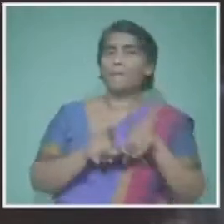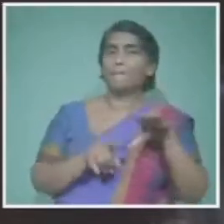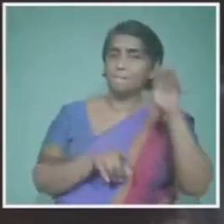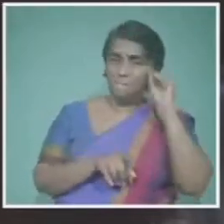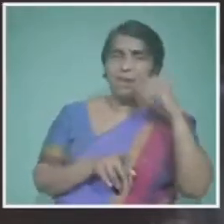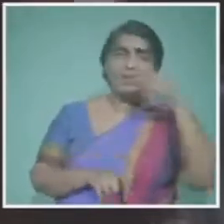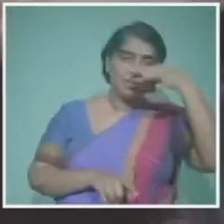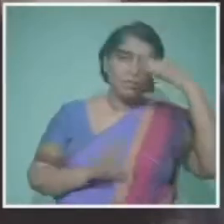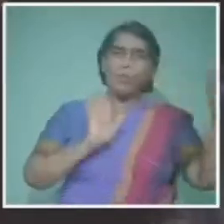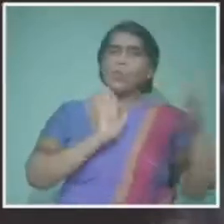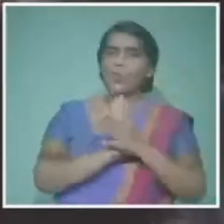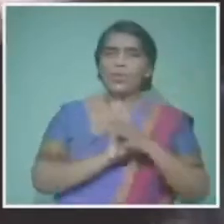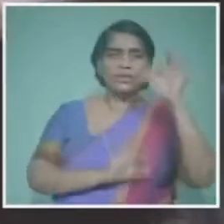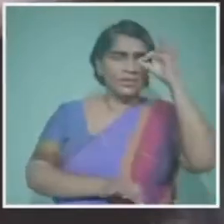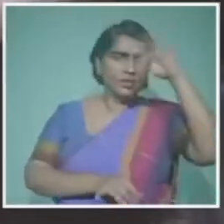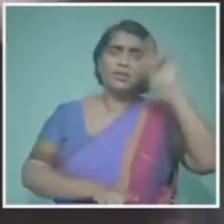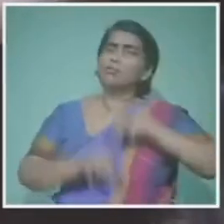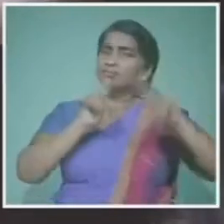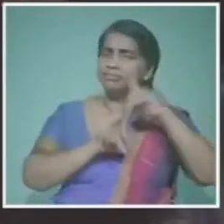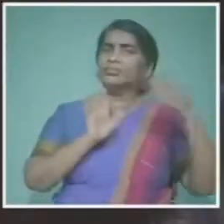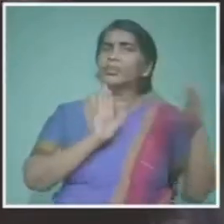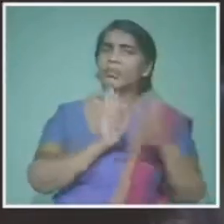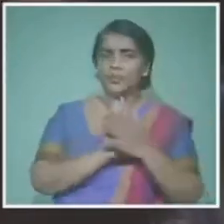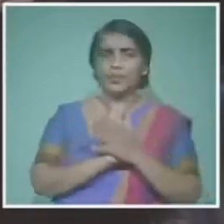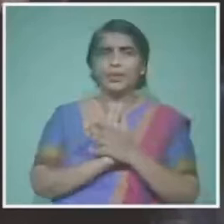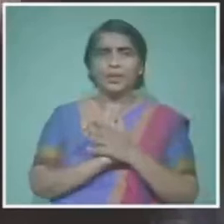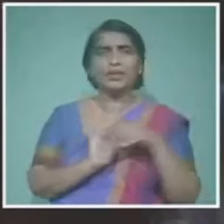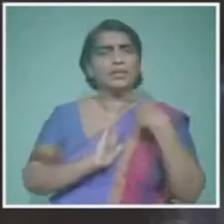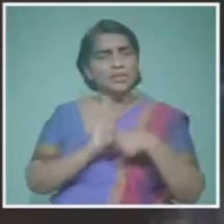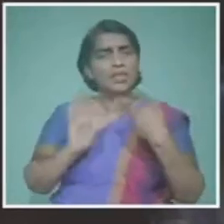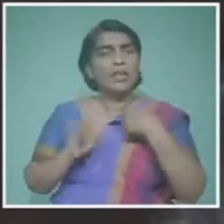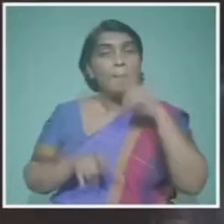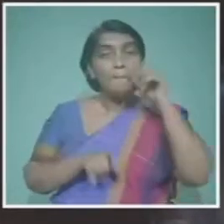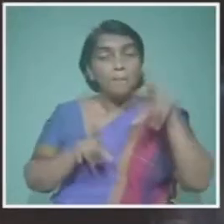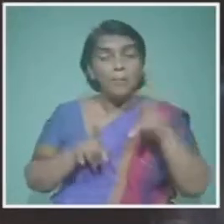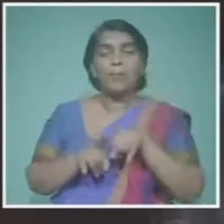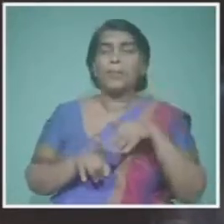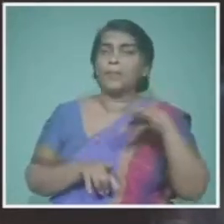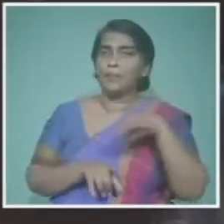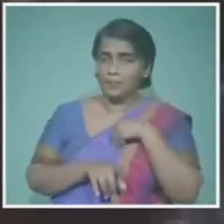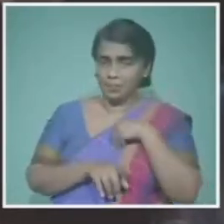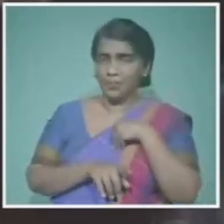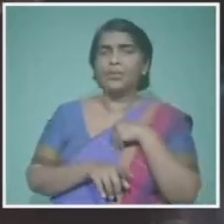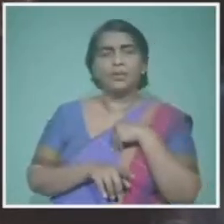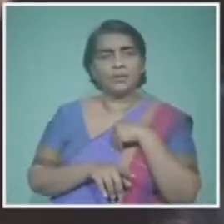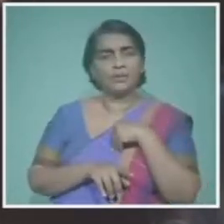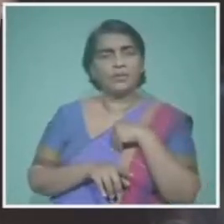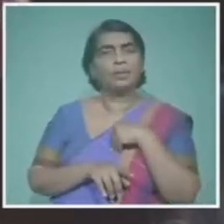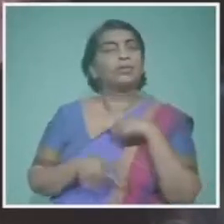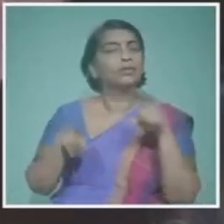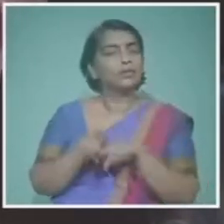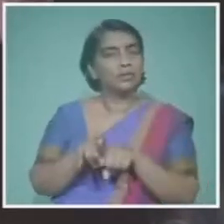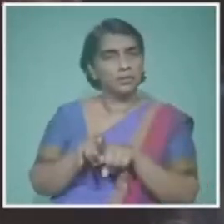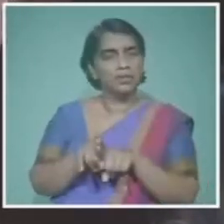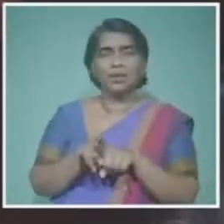janata samaga, single kata kerana jiwet terkanda ya mapi. Api siri yang ini pelikan dia. Jangan macam tu mana, apa dah nak kira orang ni? Emkara,